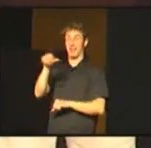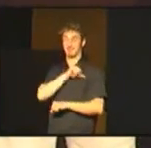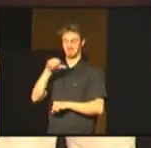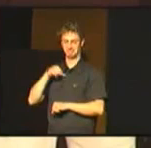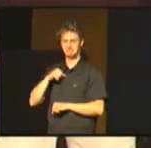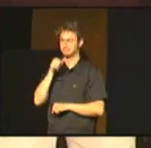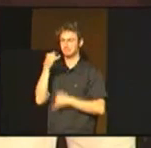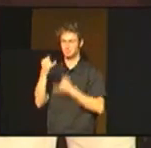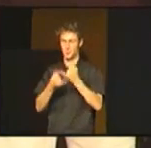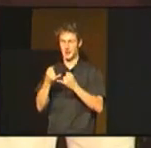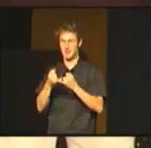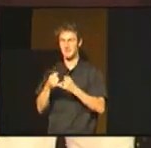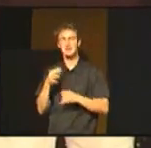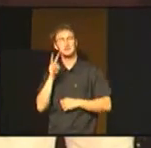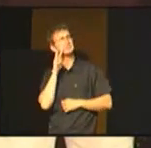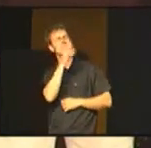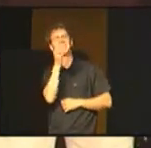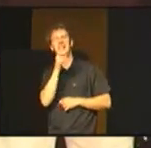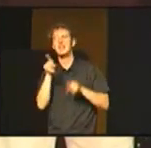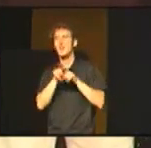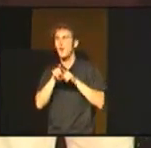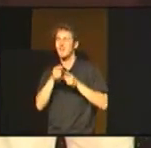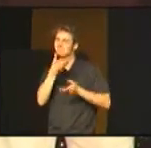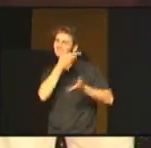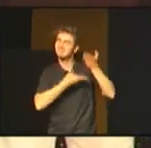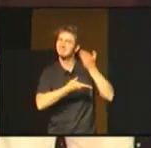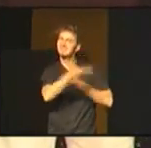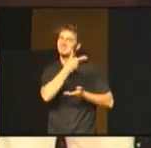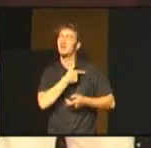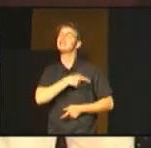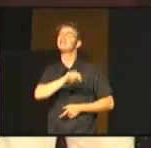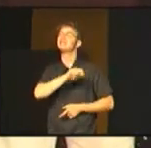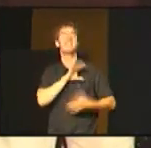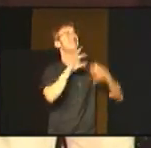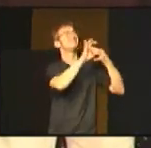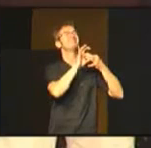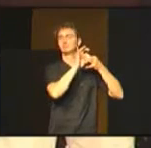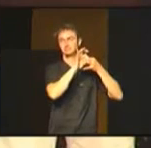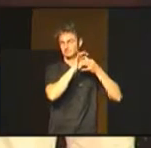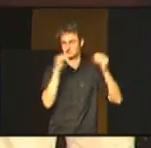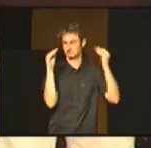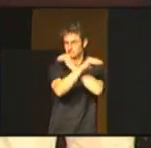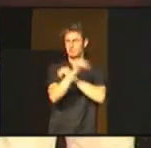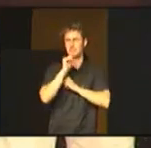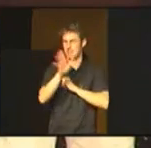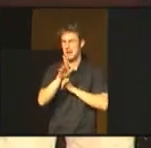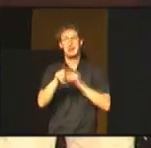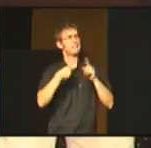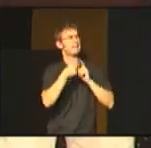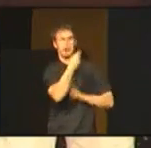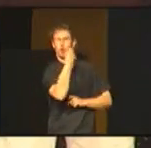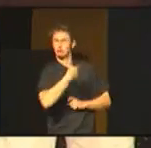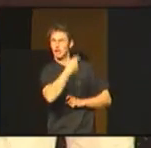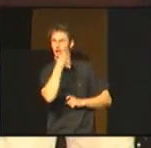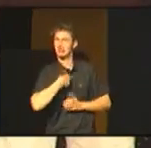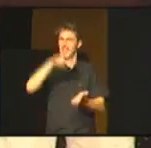Hem constatat les limitacions que té la convivència dins de l'Estat espanyol, les agressions a la llengua